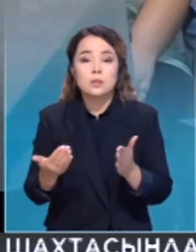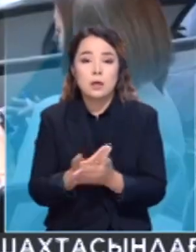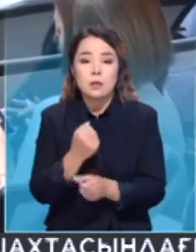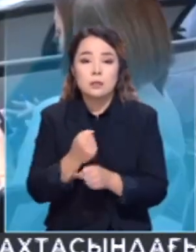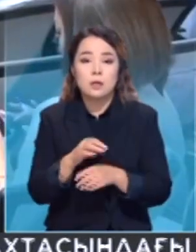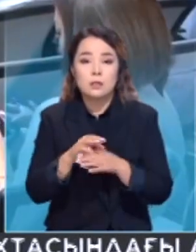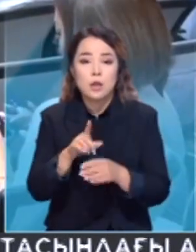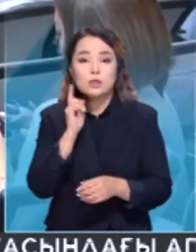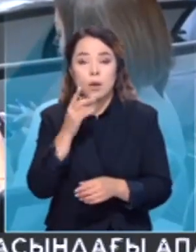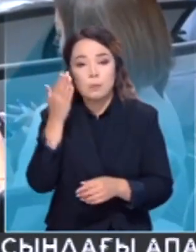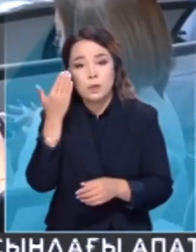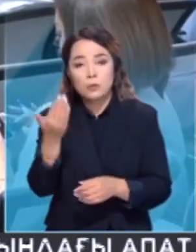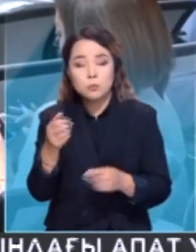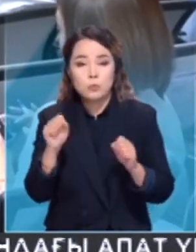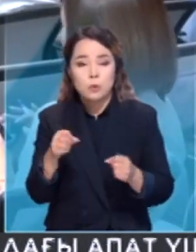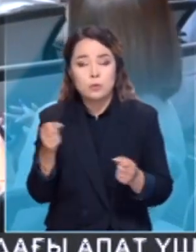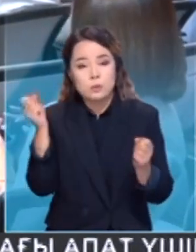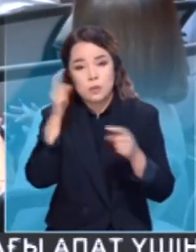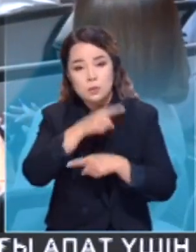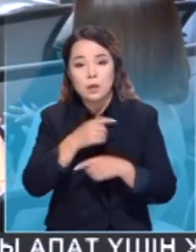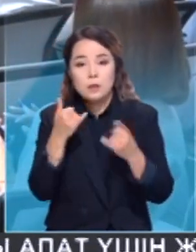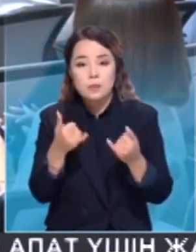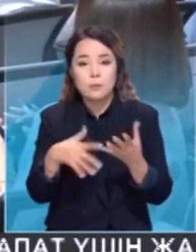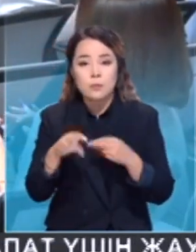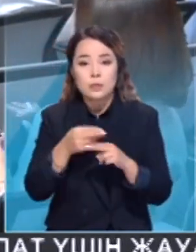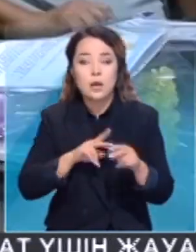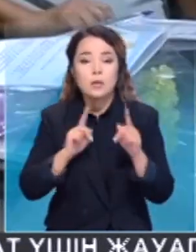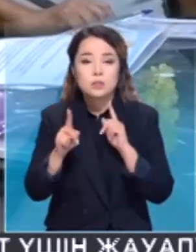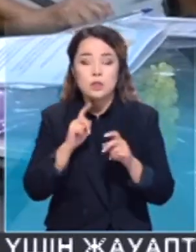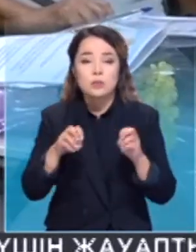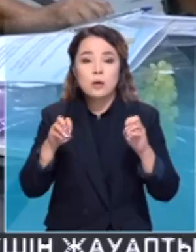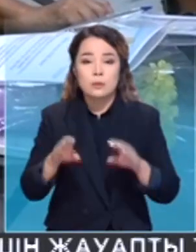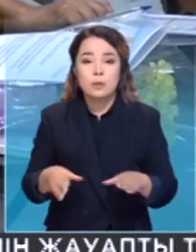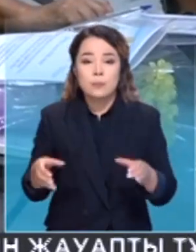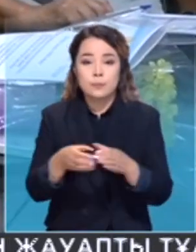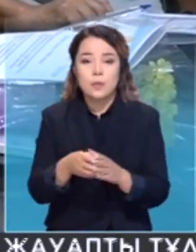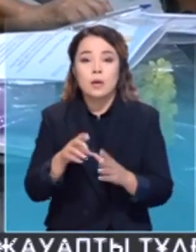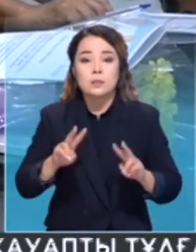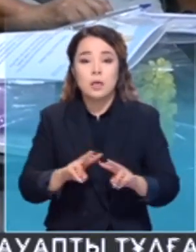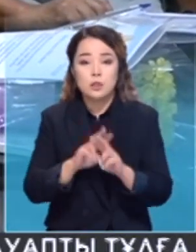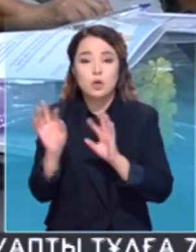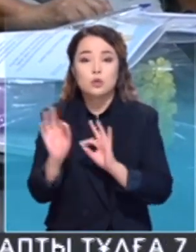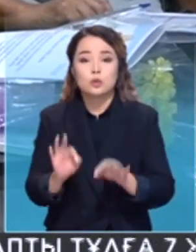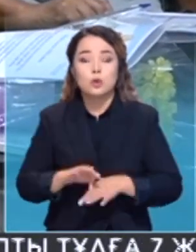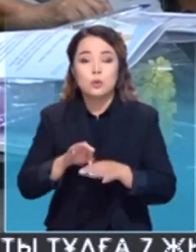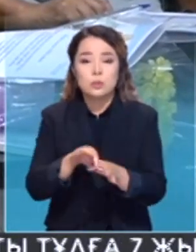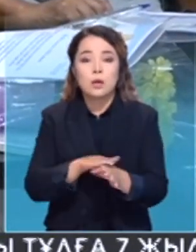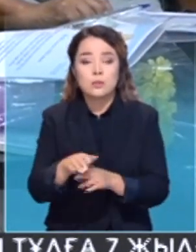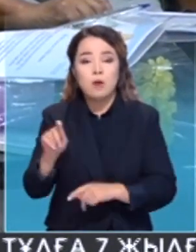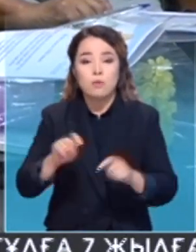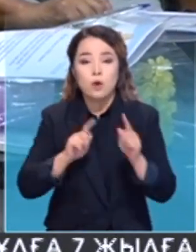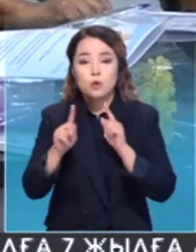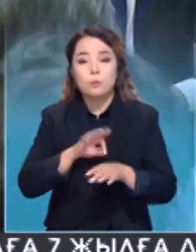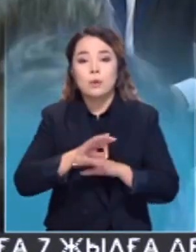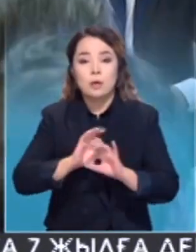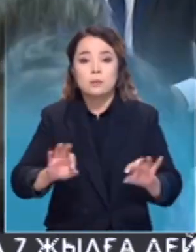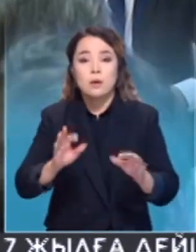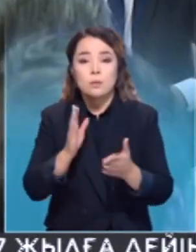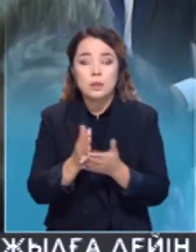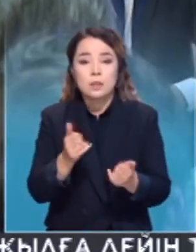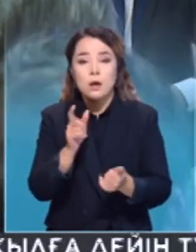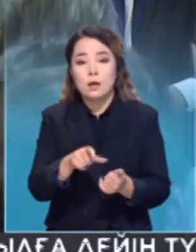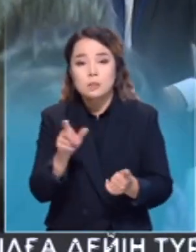жерде жастардың пікірін білгіміз келеді. Жиында айтылған ұтымды ұсыныстар Астанада күзде өтетін форумда талқыланады. Соның